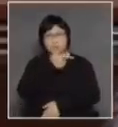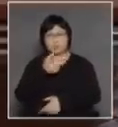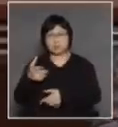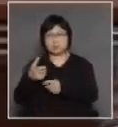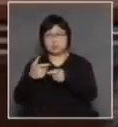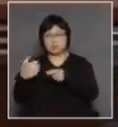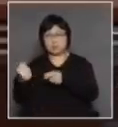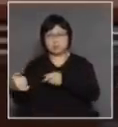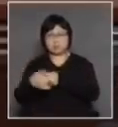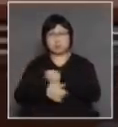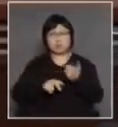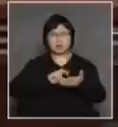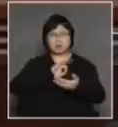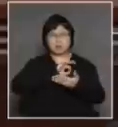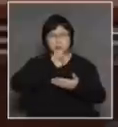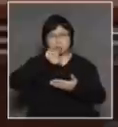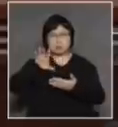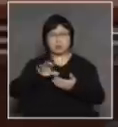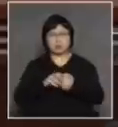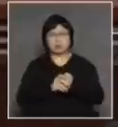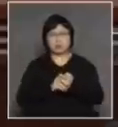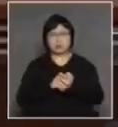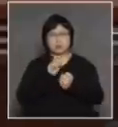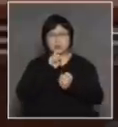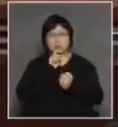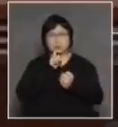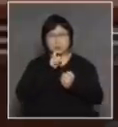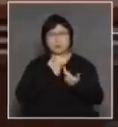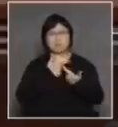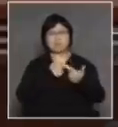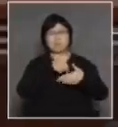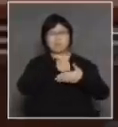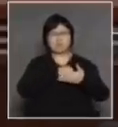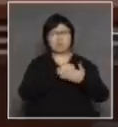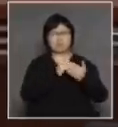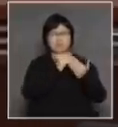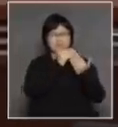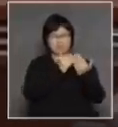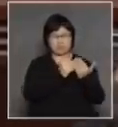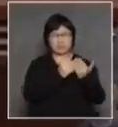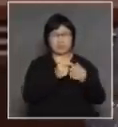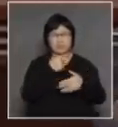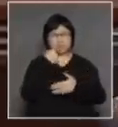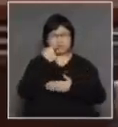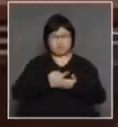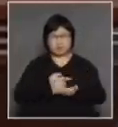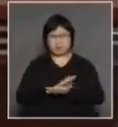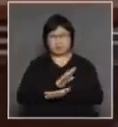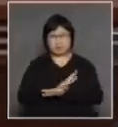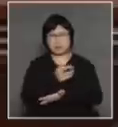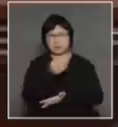咧嚟親我哋立法會都會講結構性赤字，每一年都講嘅喎，主席十幾年都係咁嘅